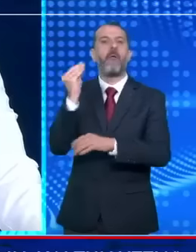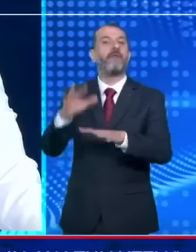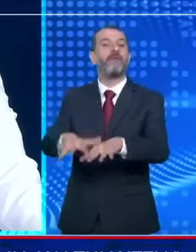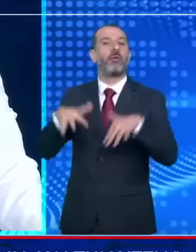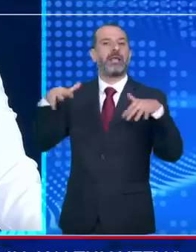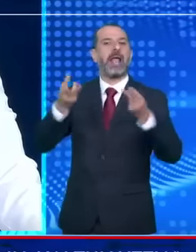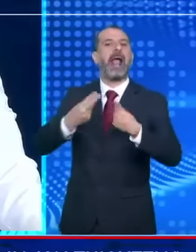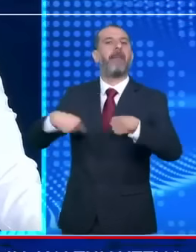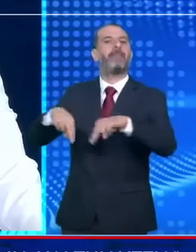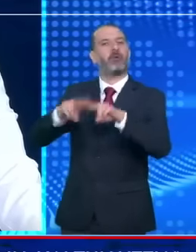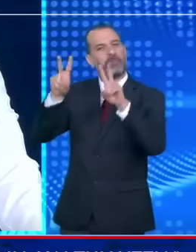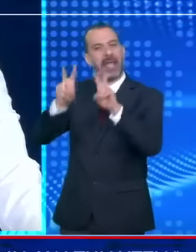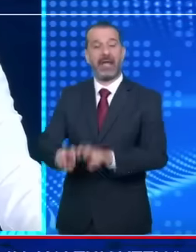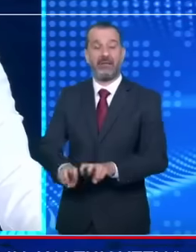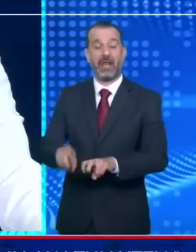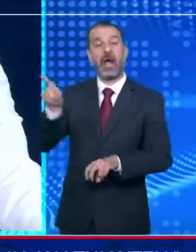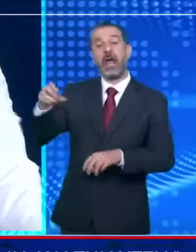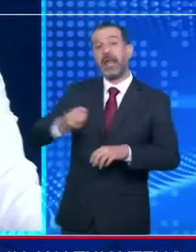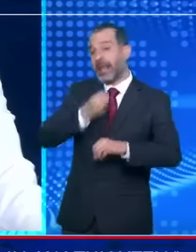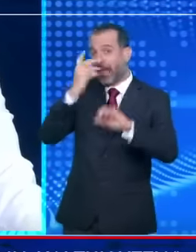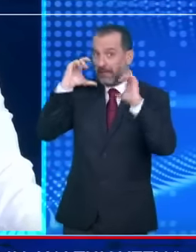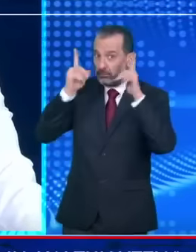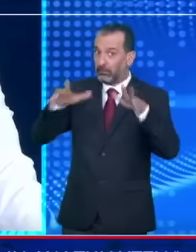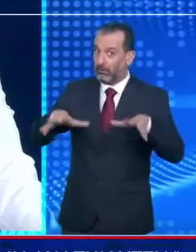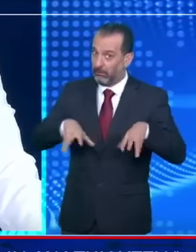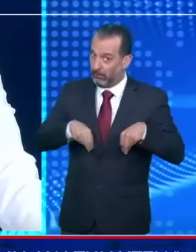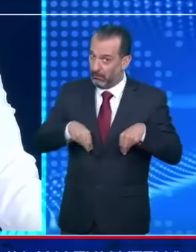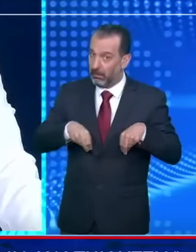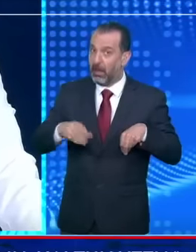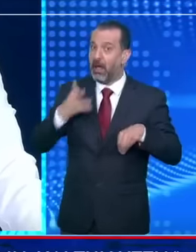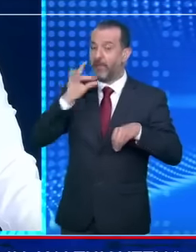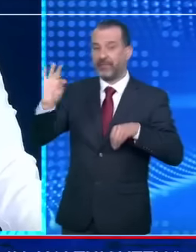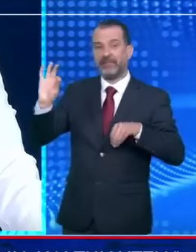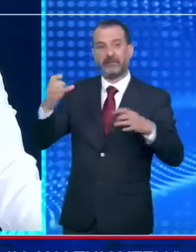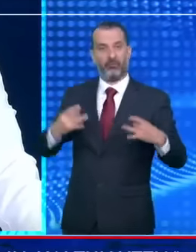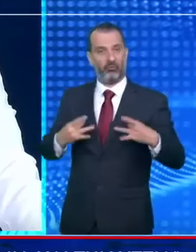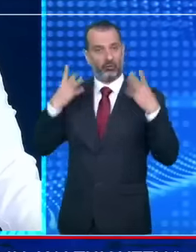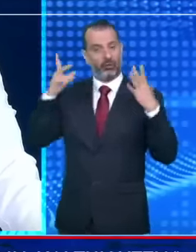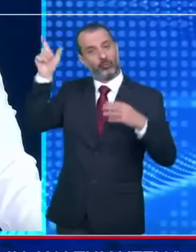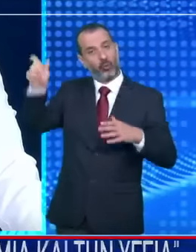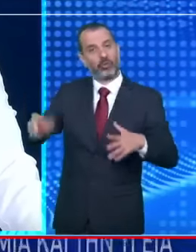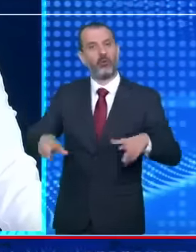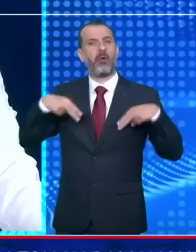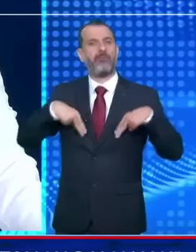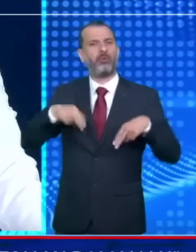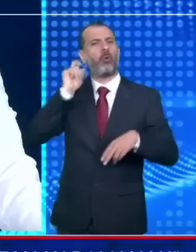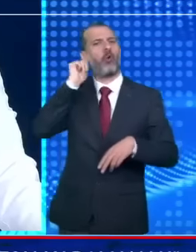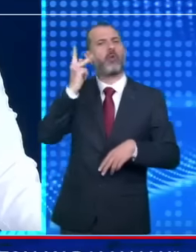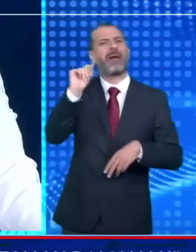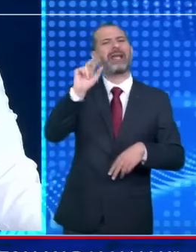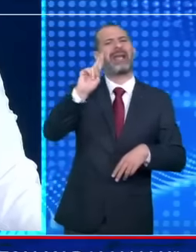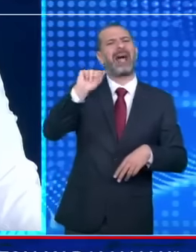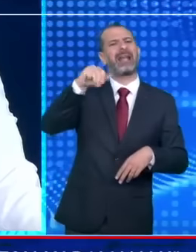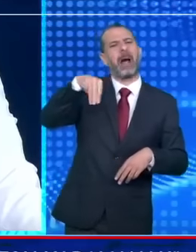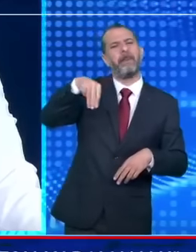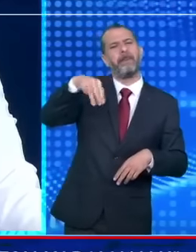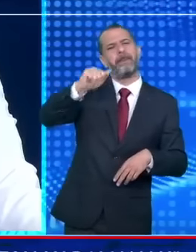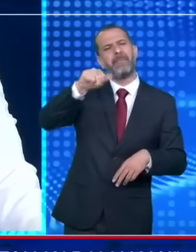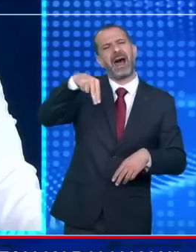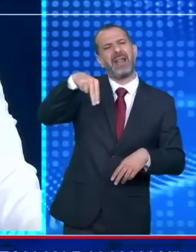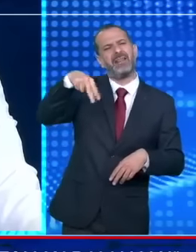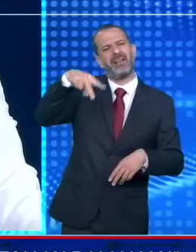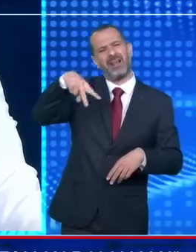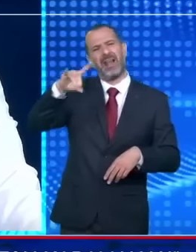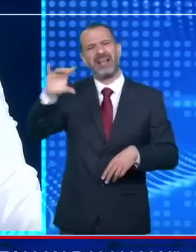εφόσον δεσμευτεί η Νέα Δημοκρατία, ότι δεν θα ξεπλύνει τον Υπουργό Καραμαλή. Γιατί? Διότι αν τον ξεπλύνει βάσει αυτού του